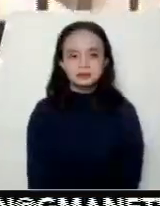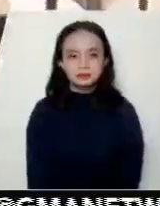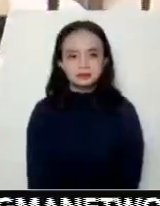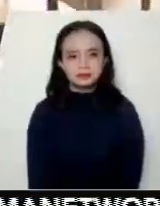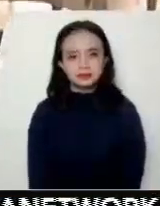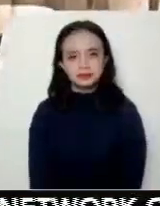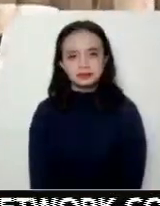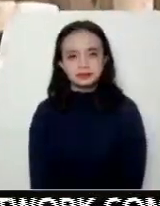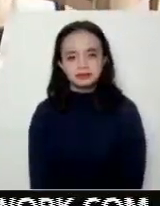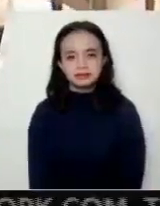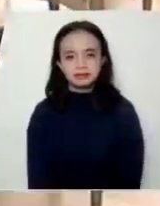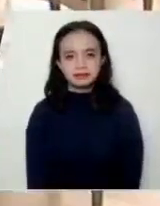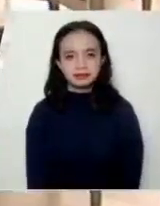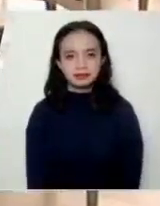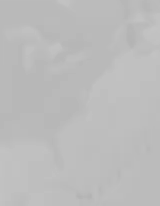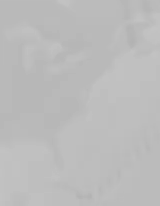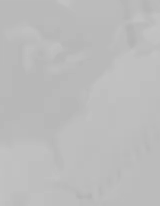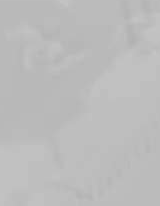sa shis